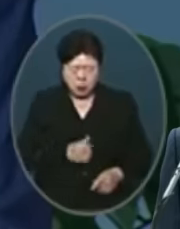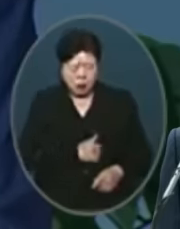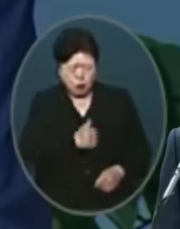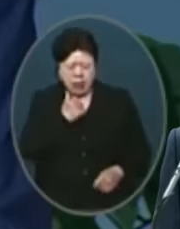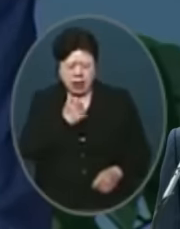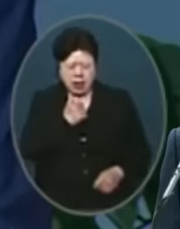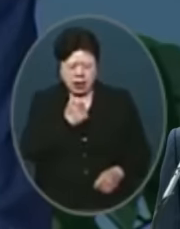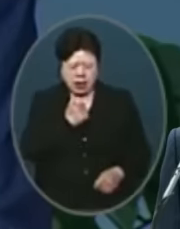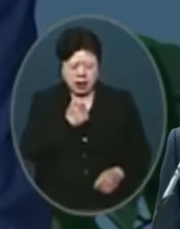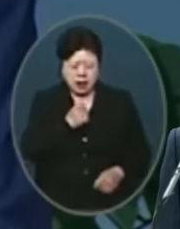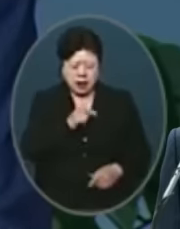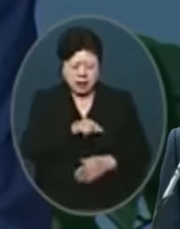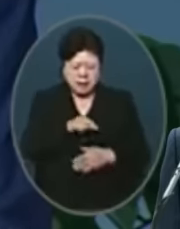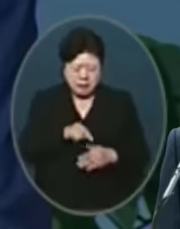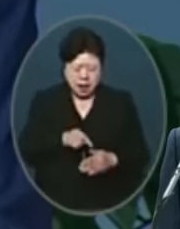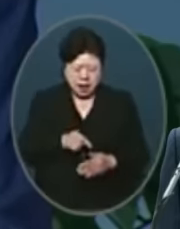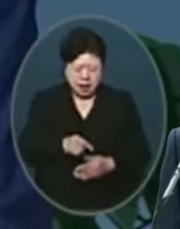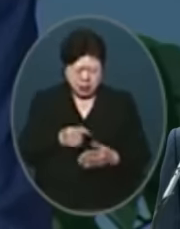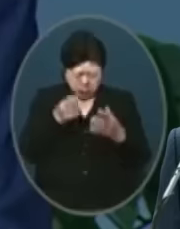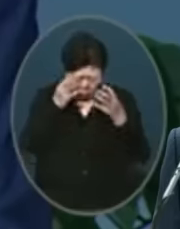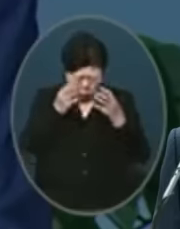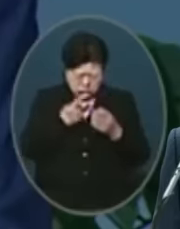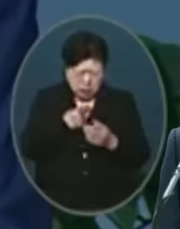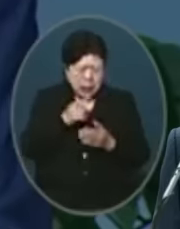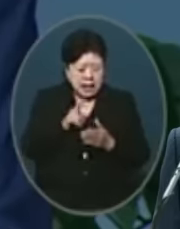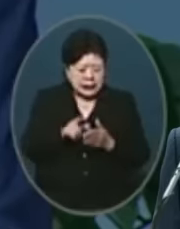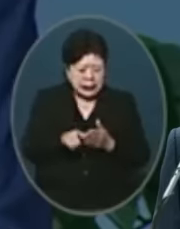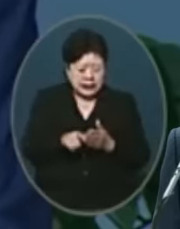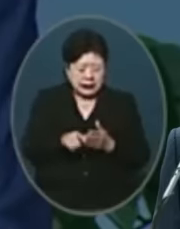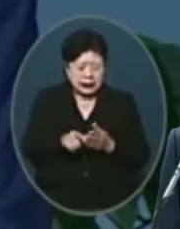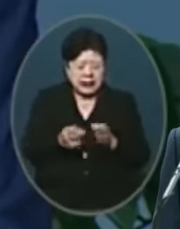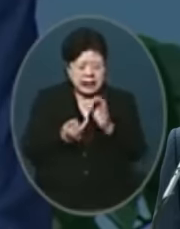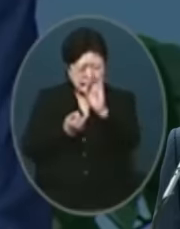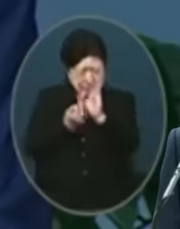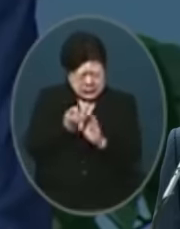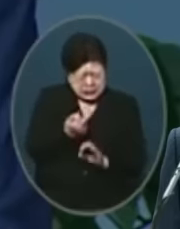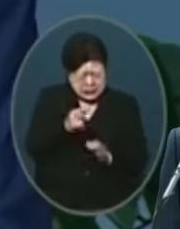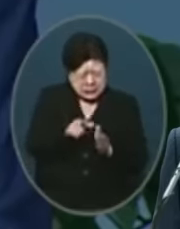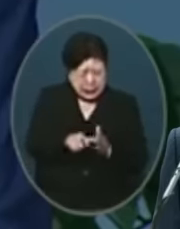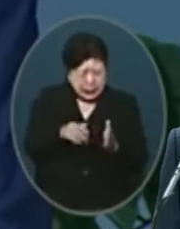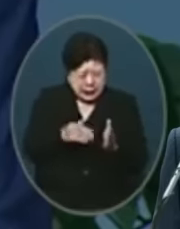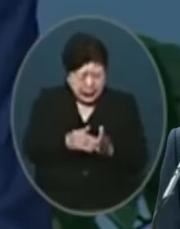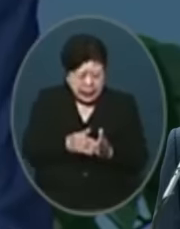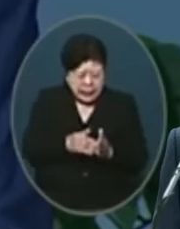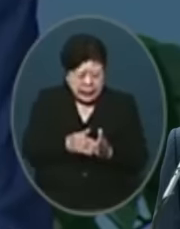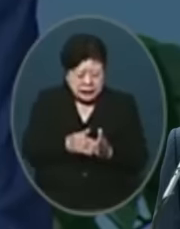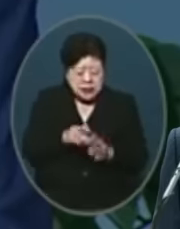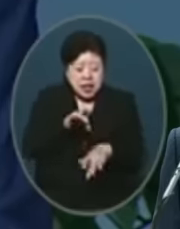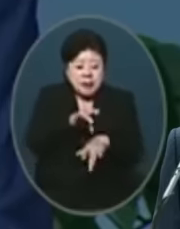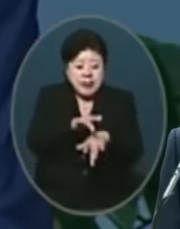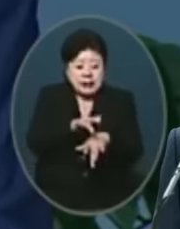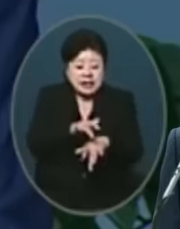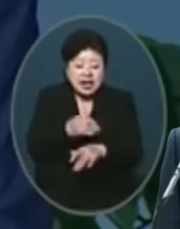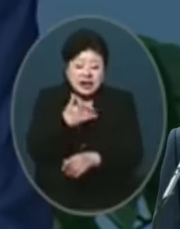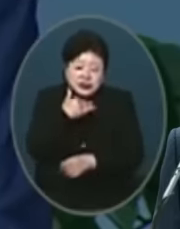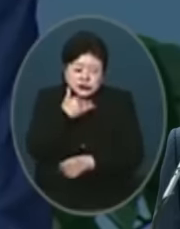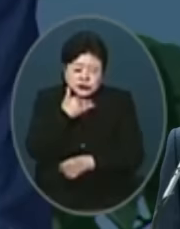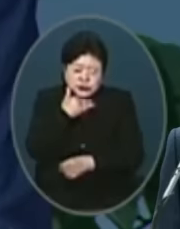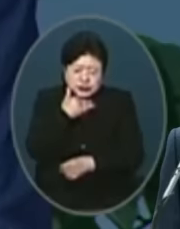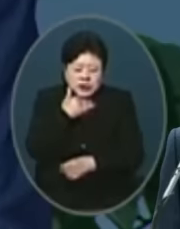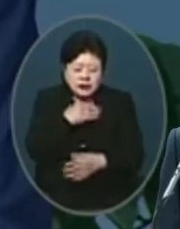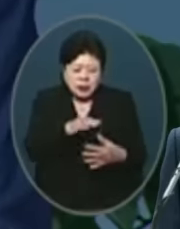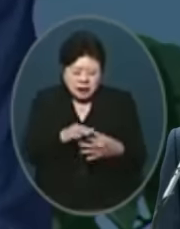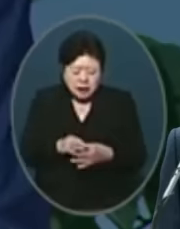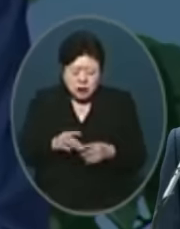품고 마음의 고통을 당할 때 해가 질 때까지 그것을